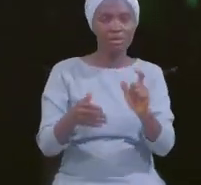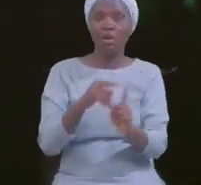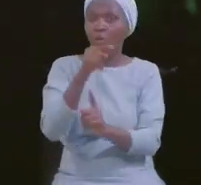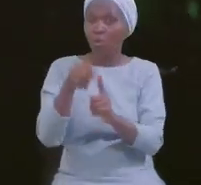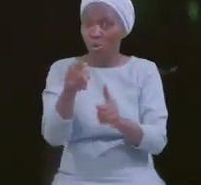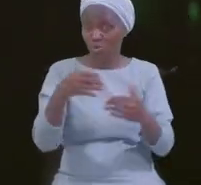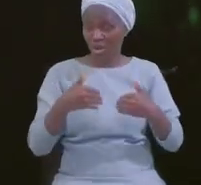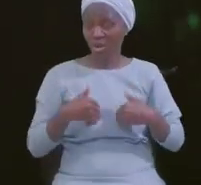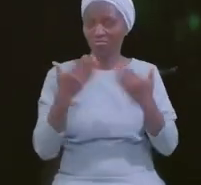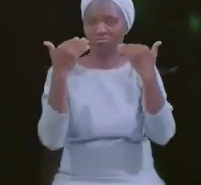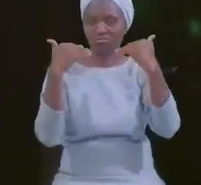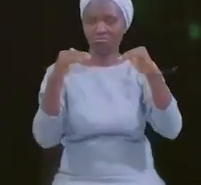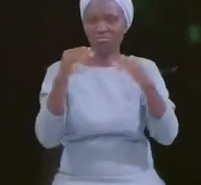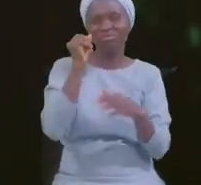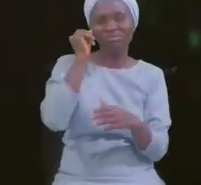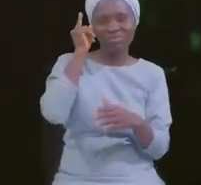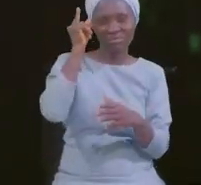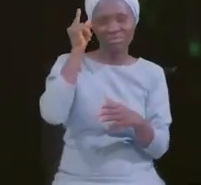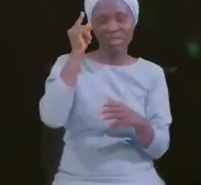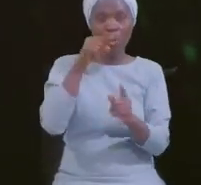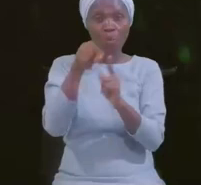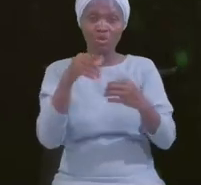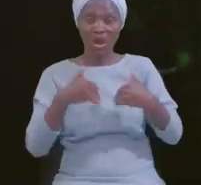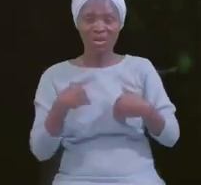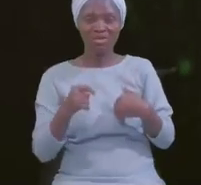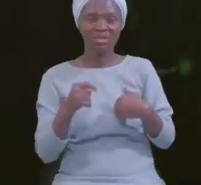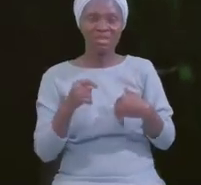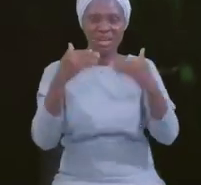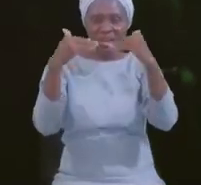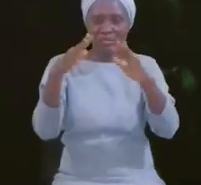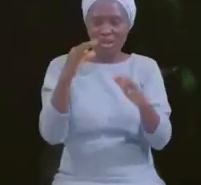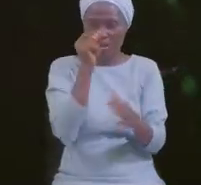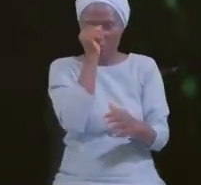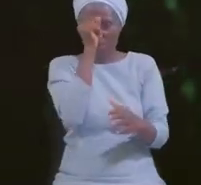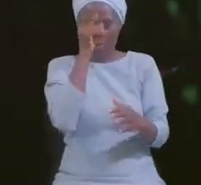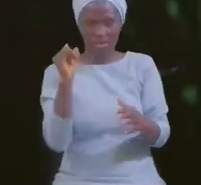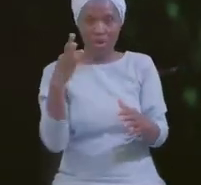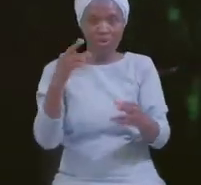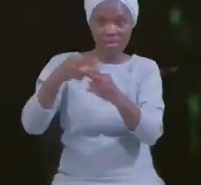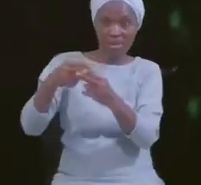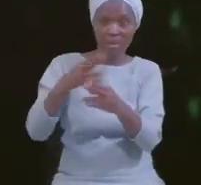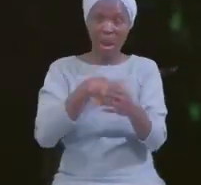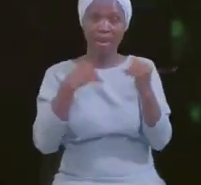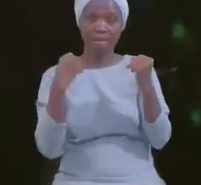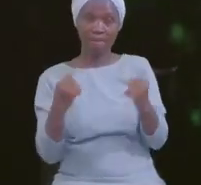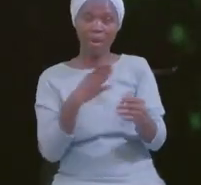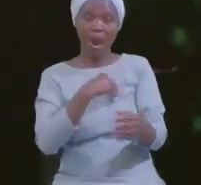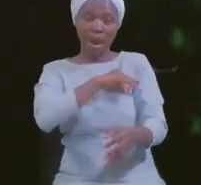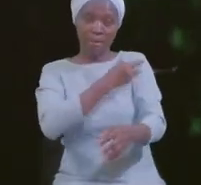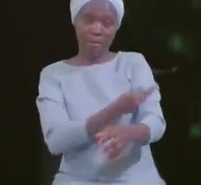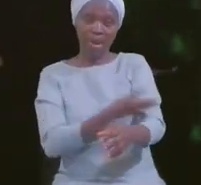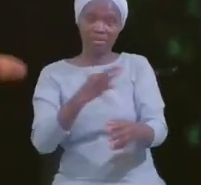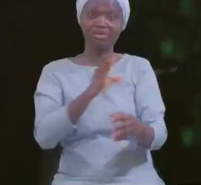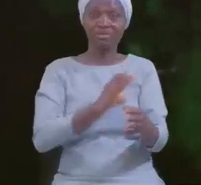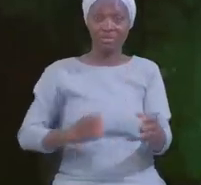connaissance limitée, si vous avez une compréhension limitée du nom et de la puissance et de la force de Christ,